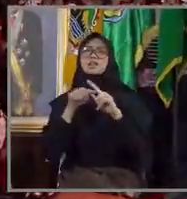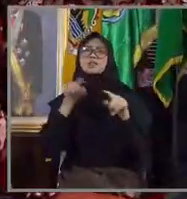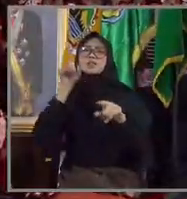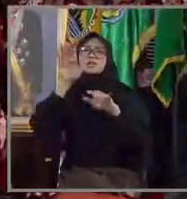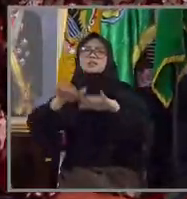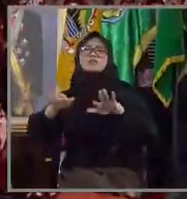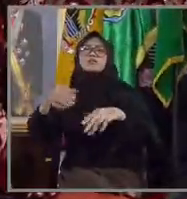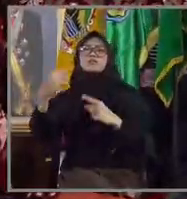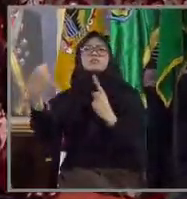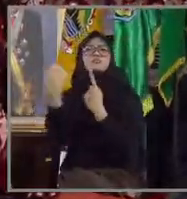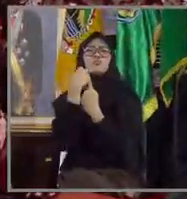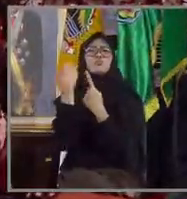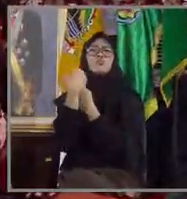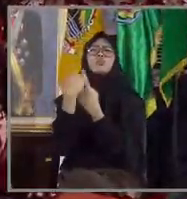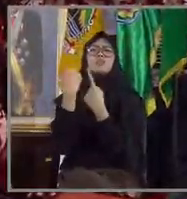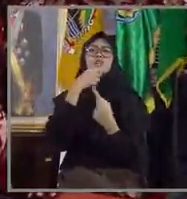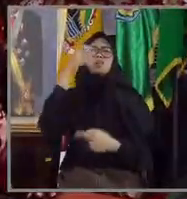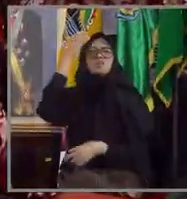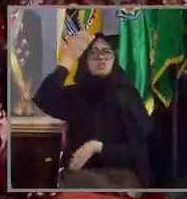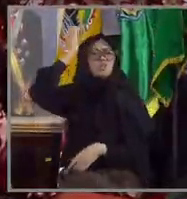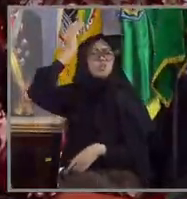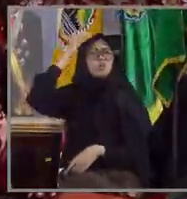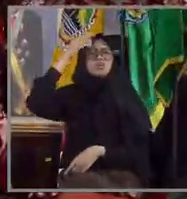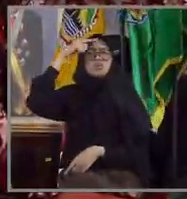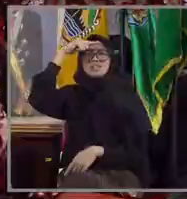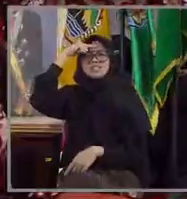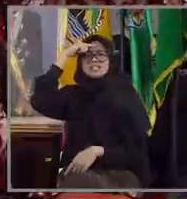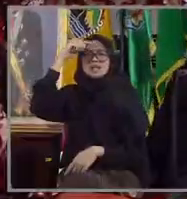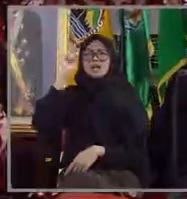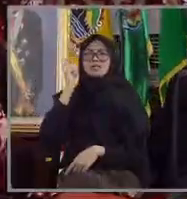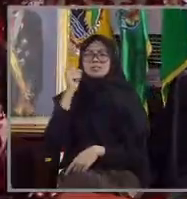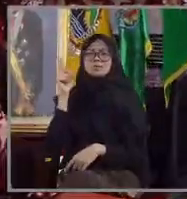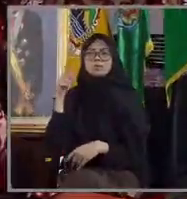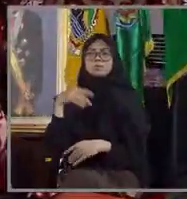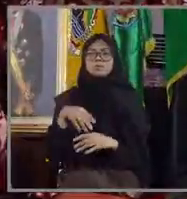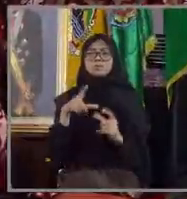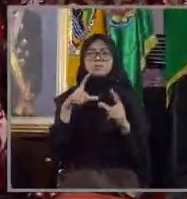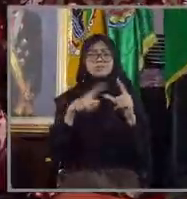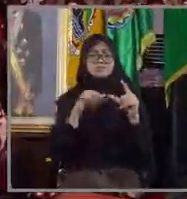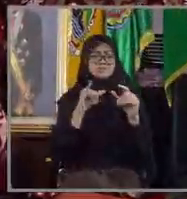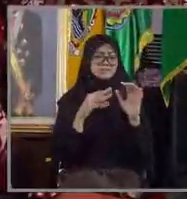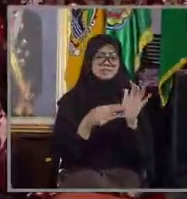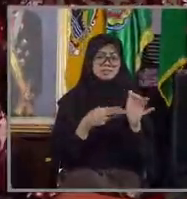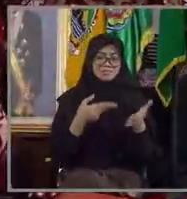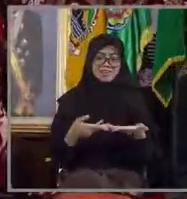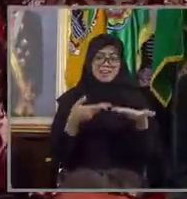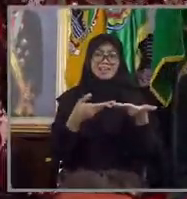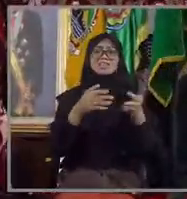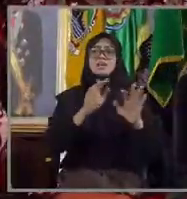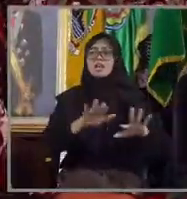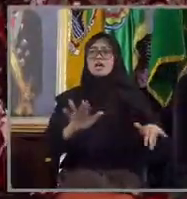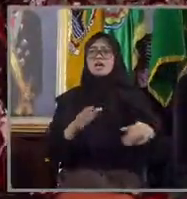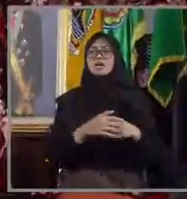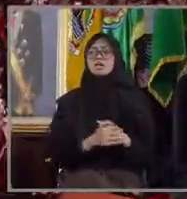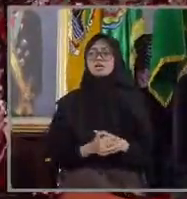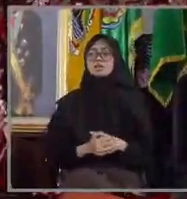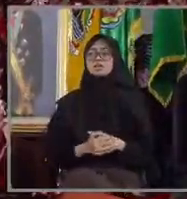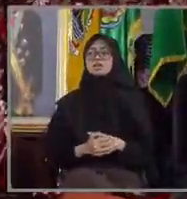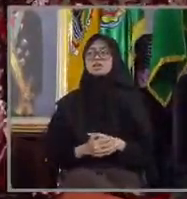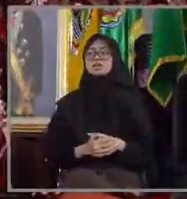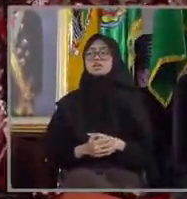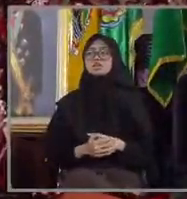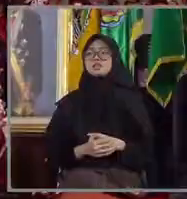ni gubernurnya ora mudeng enggak boleh Pak Sim itu yowes Kalau Anda bilang gak boleh kita sekarang sedang